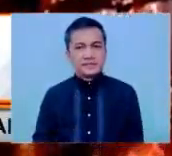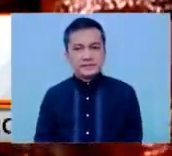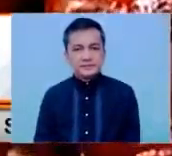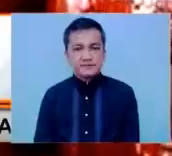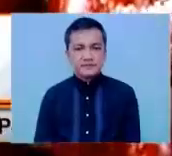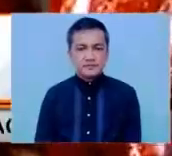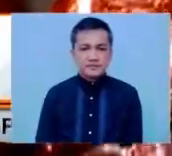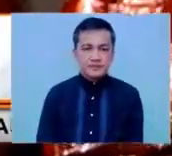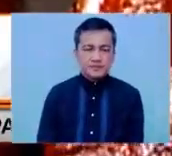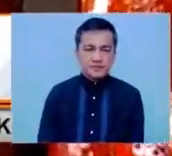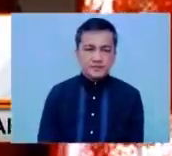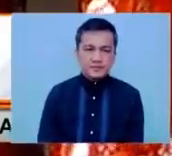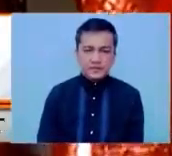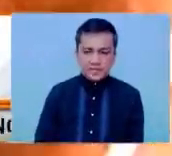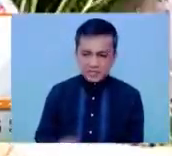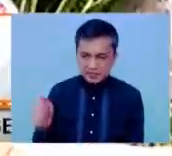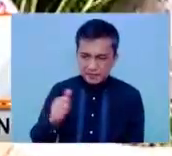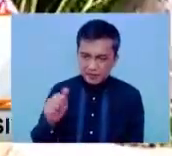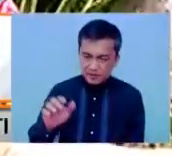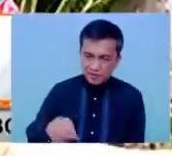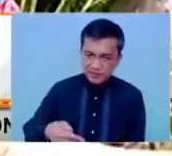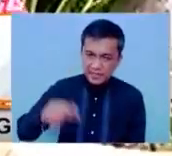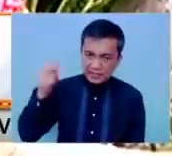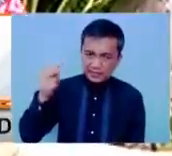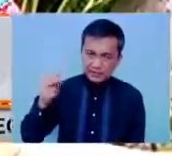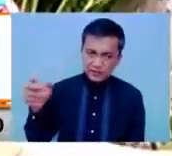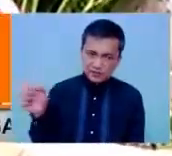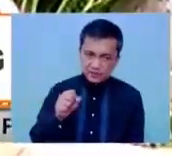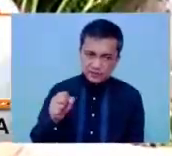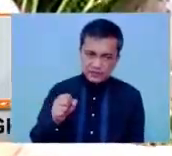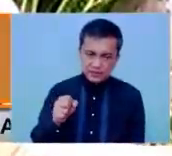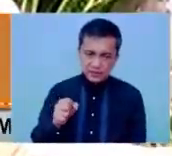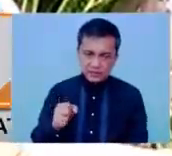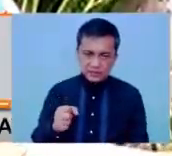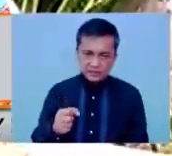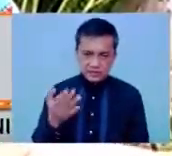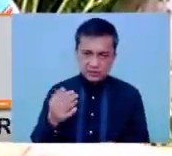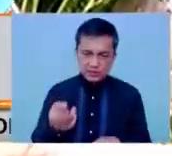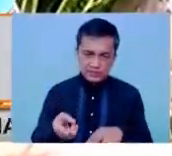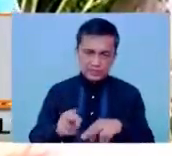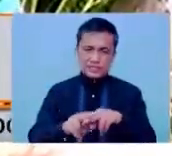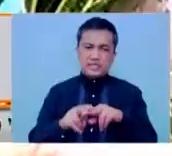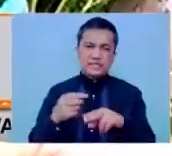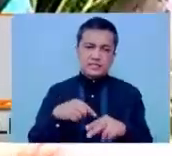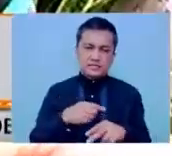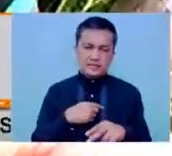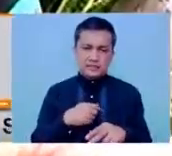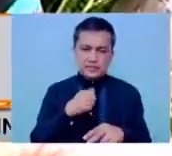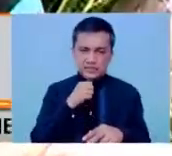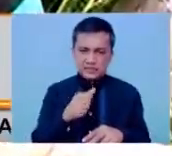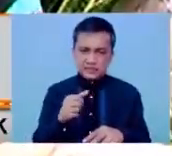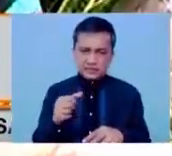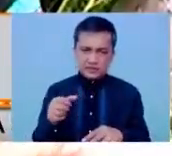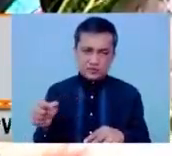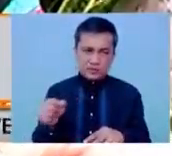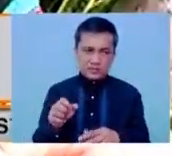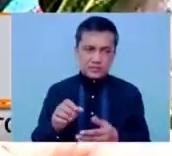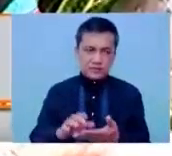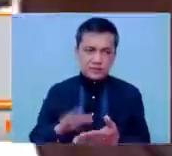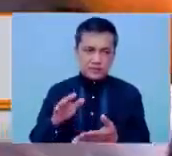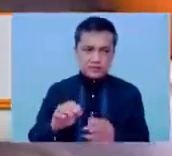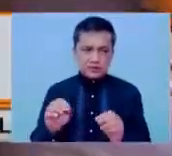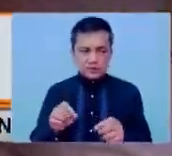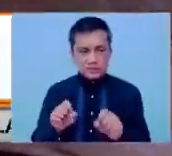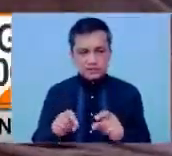namin sa biyero, mataas. Kaya tinataasan din namin. Kung di kami kukuha ng mataas, wala kaming